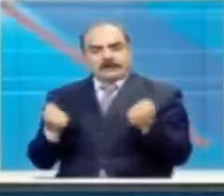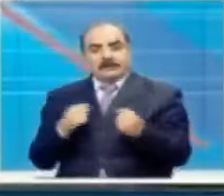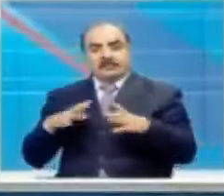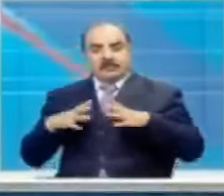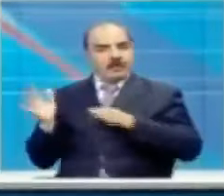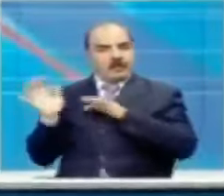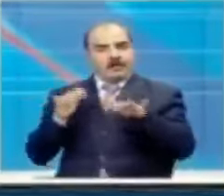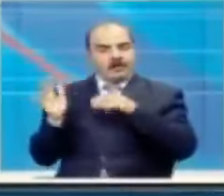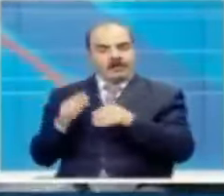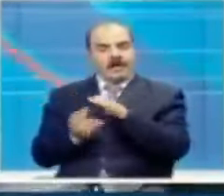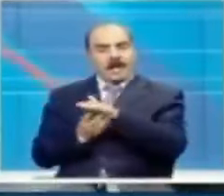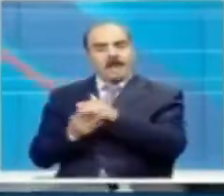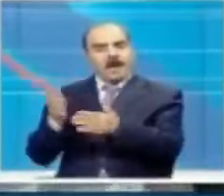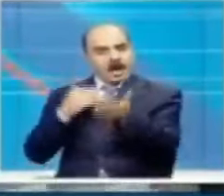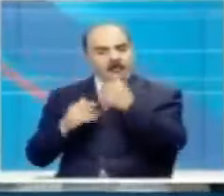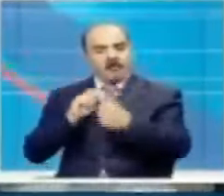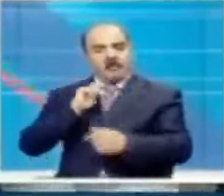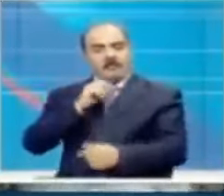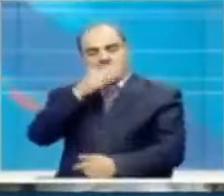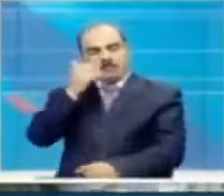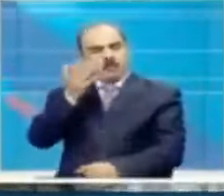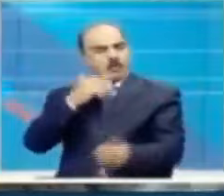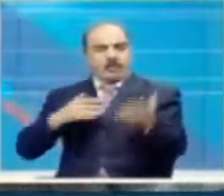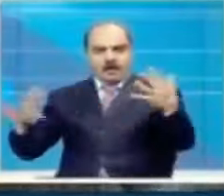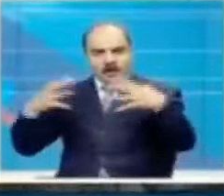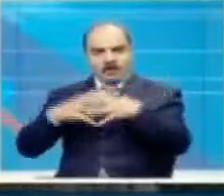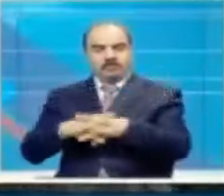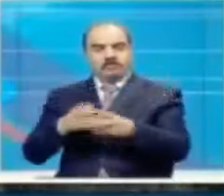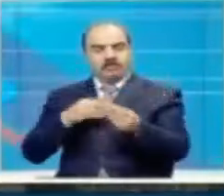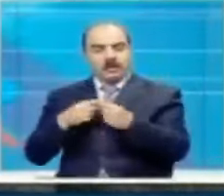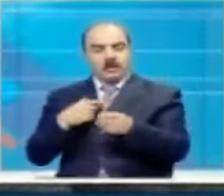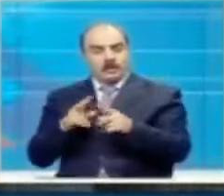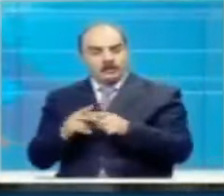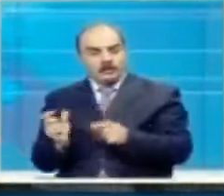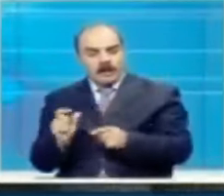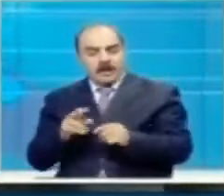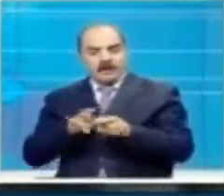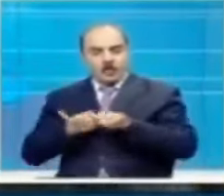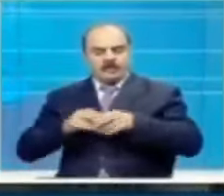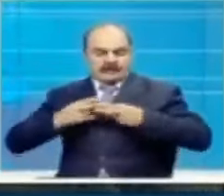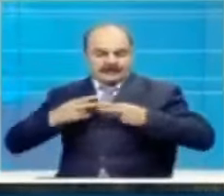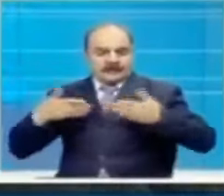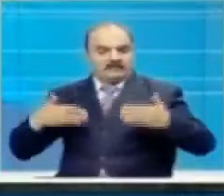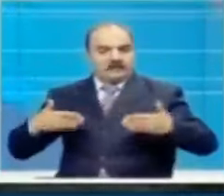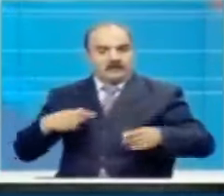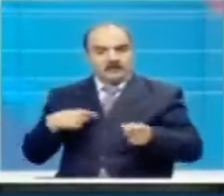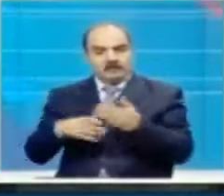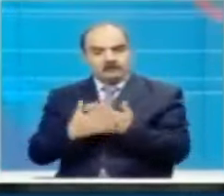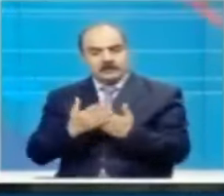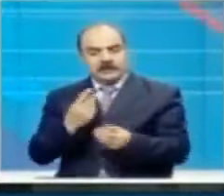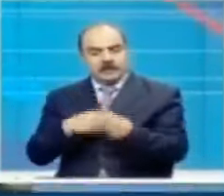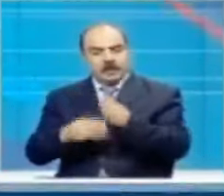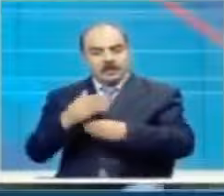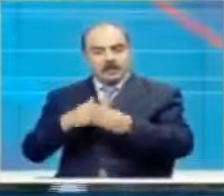عمل لخريجي الجامعات بمحافظات الصعيد في مجال البرمجيات وبناء القدرات والتطوير المؤسسي